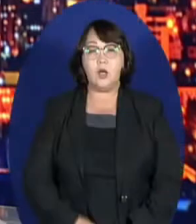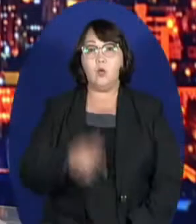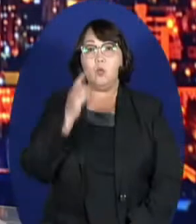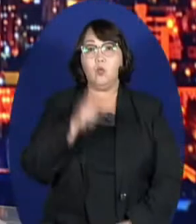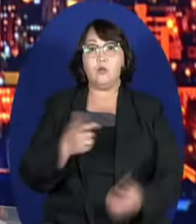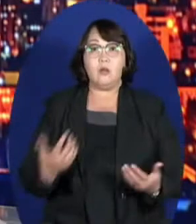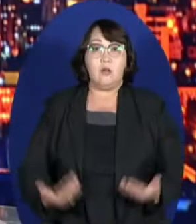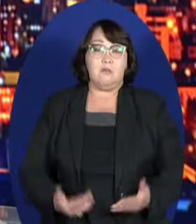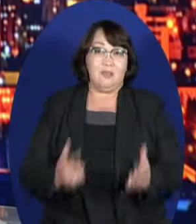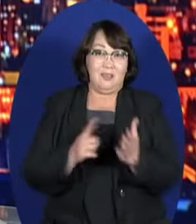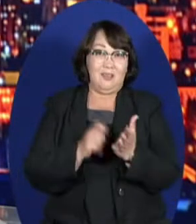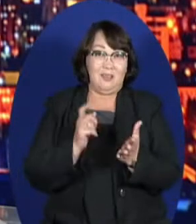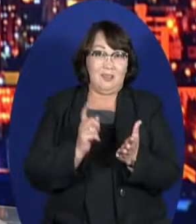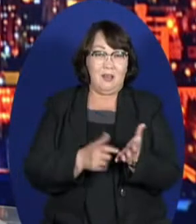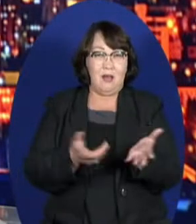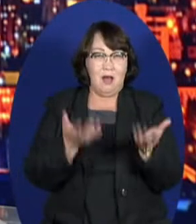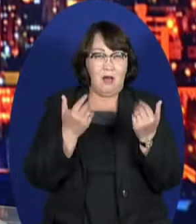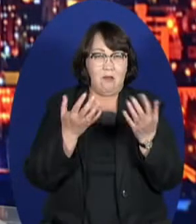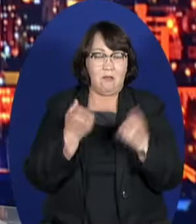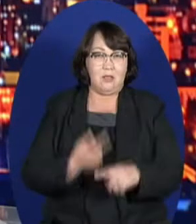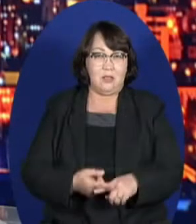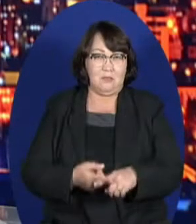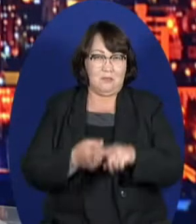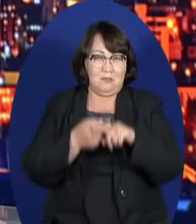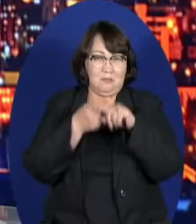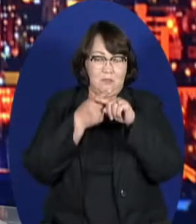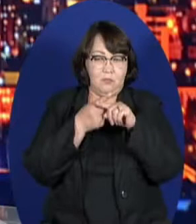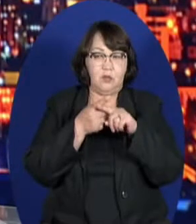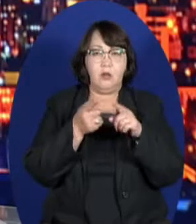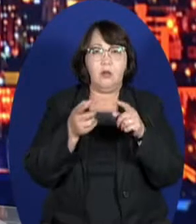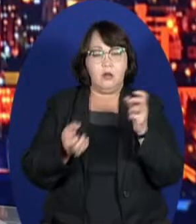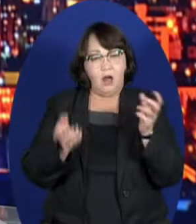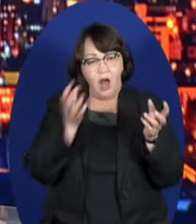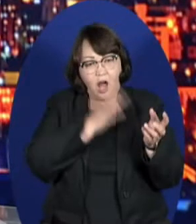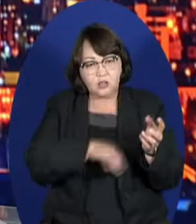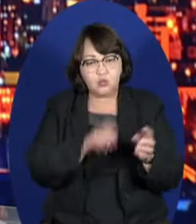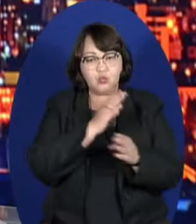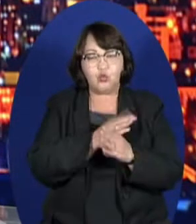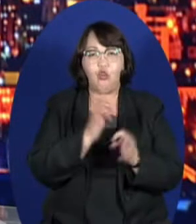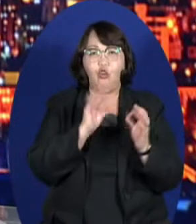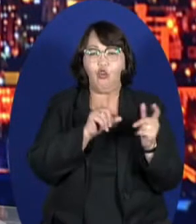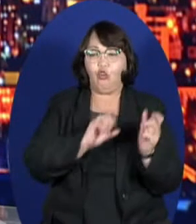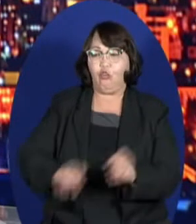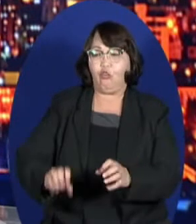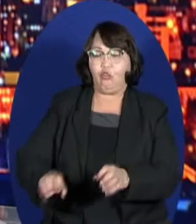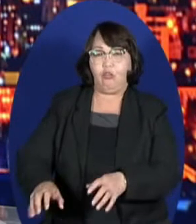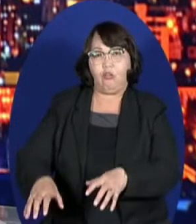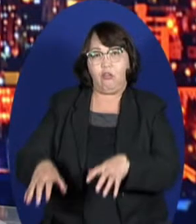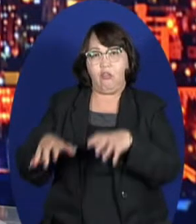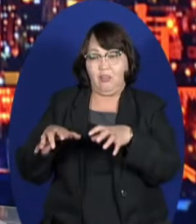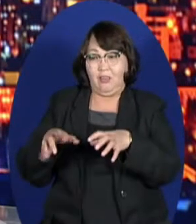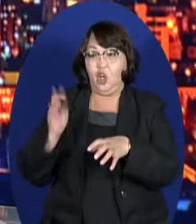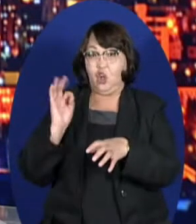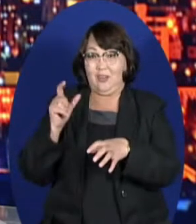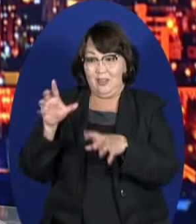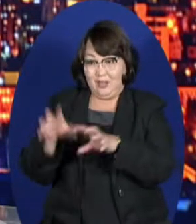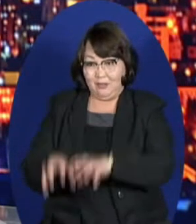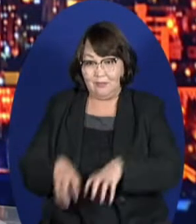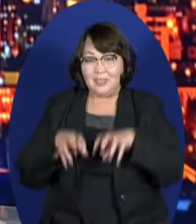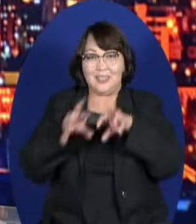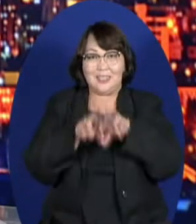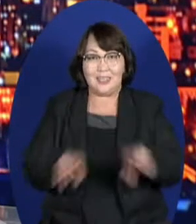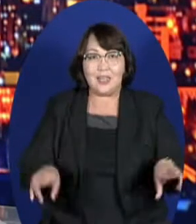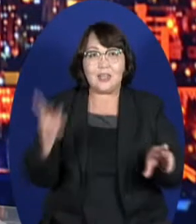Хүний амьдралын хэрэгцээ нэмэгдэхийн хэрээр хэрэглээ бас ихсэж хог хаягдлын хэмжээ өсдөг. Үүнийг дагаад хогийг ангилан ялгах дахин боловсруулах асуудлууд тулгарч